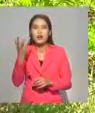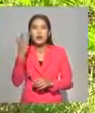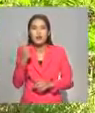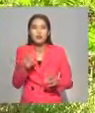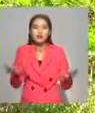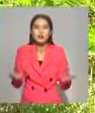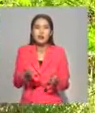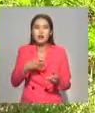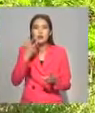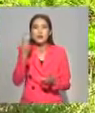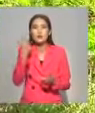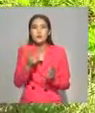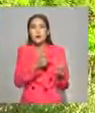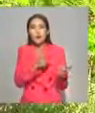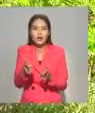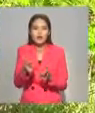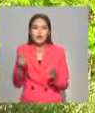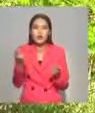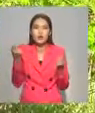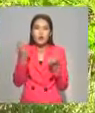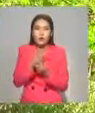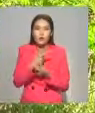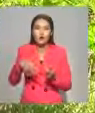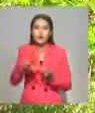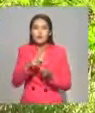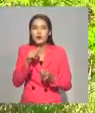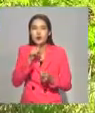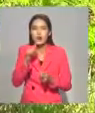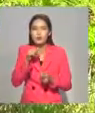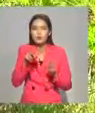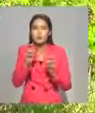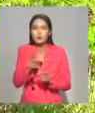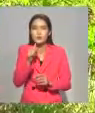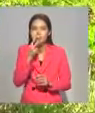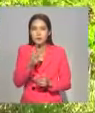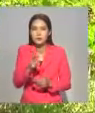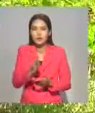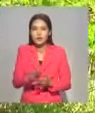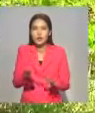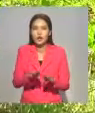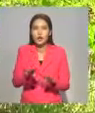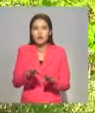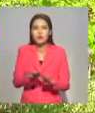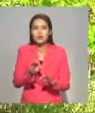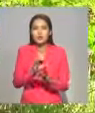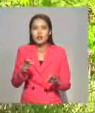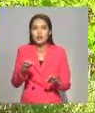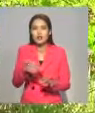беретіні, алманың қашан пісіп өсіп жетілетіні бәрі-бәрі қағазға атталып, арнайы есепке алынады. Содан болар, осындай өлшеулес